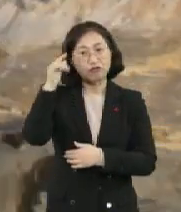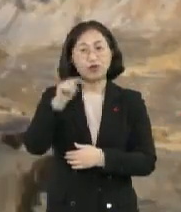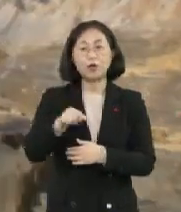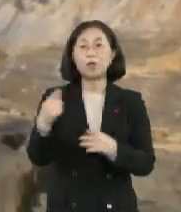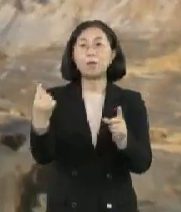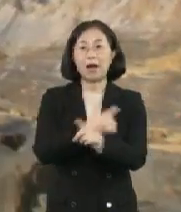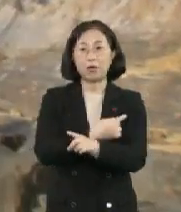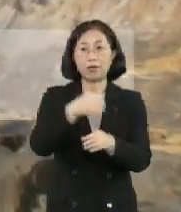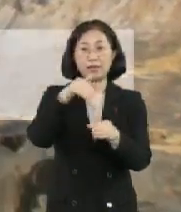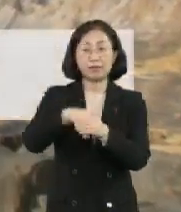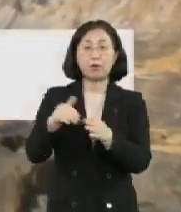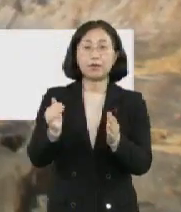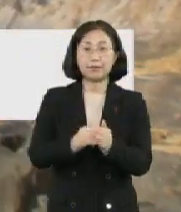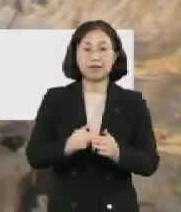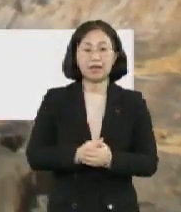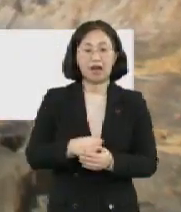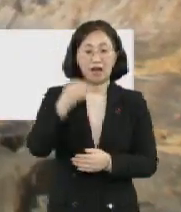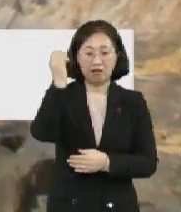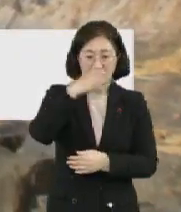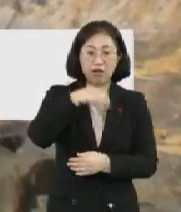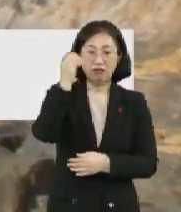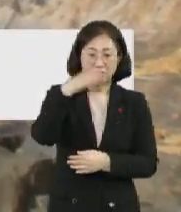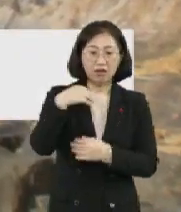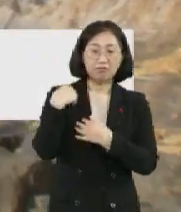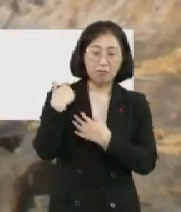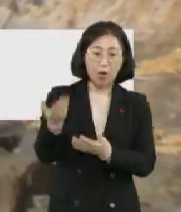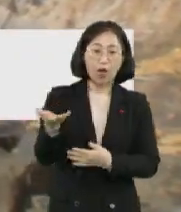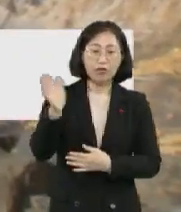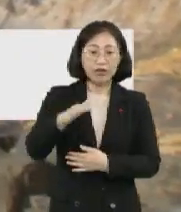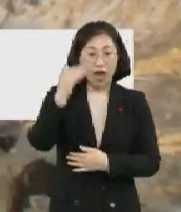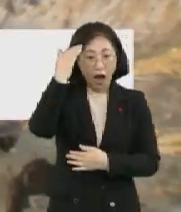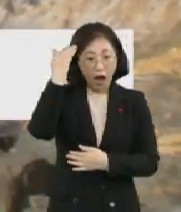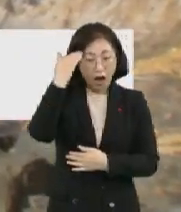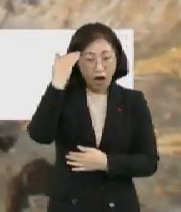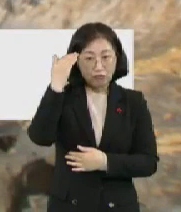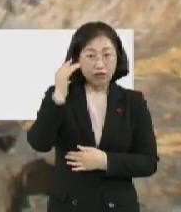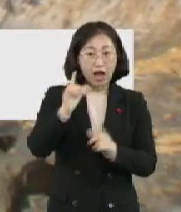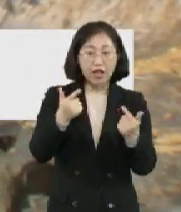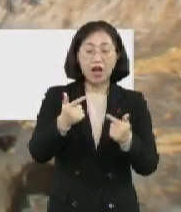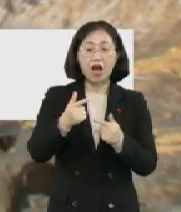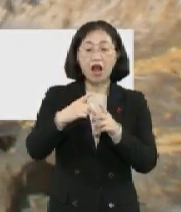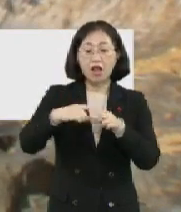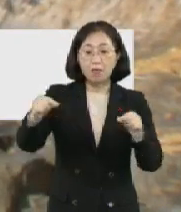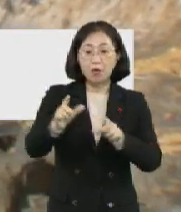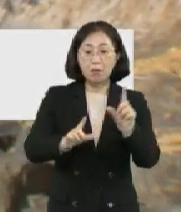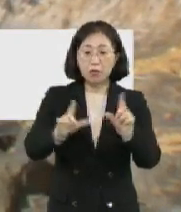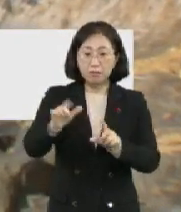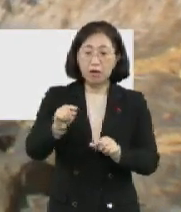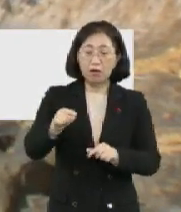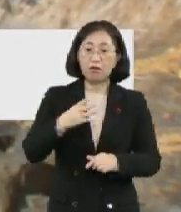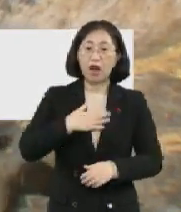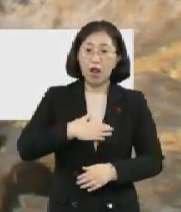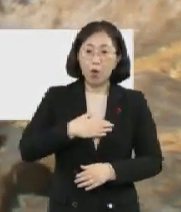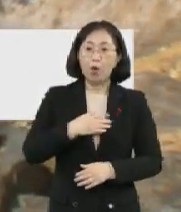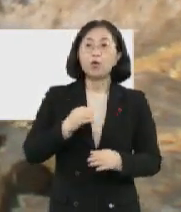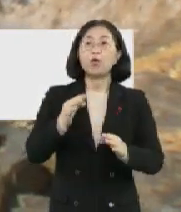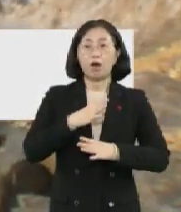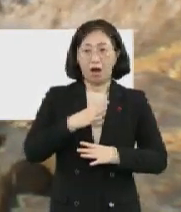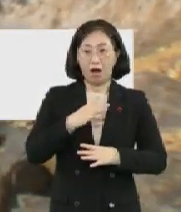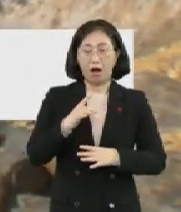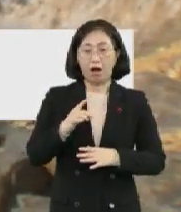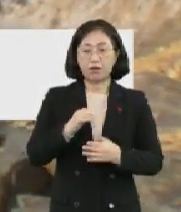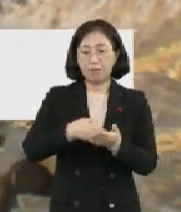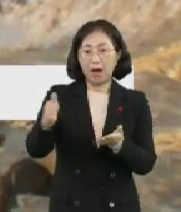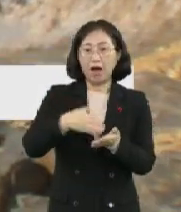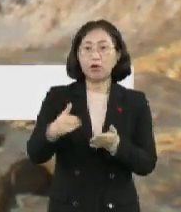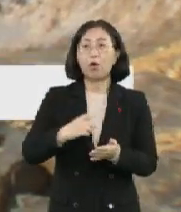무심코 지나쳤던 것들이 일본의 잔재였다는 것을 배우게 돼서 놀랍기도 했고 가슴이 뭉클하기도 했습니다. 이런